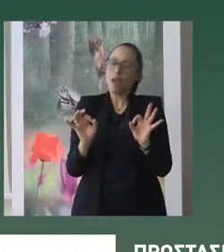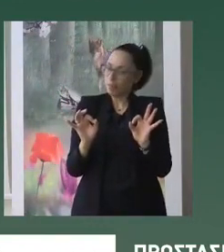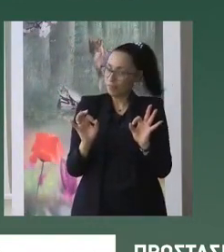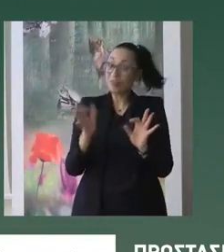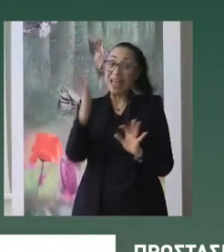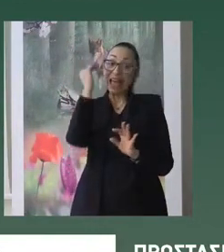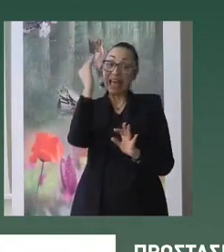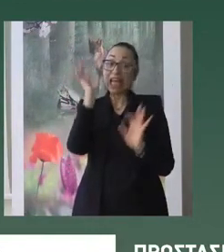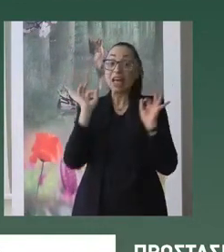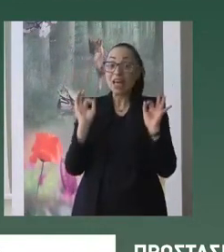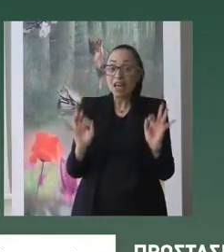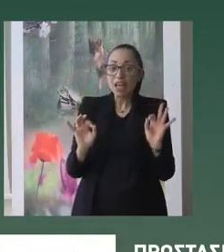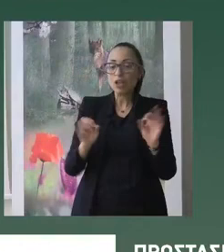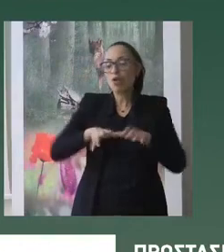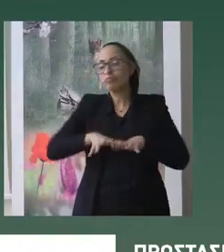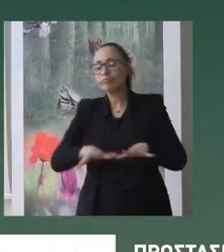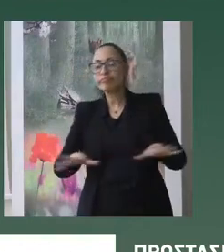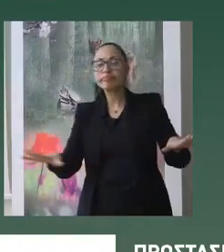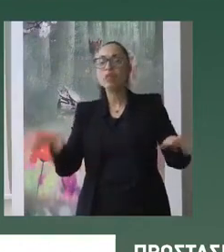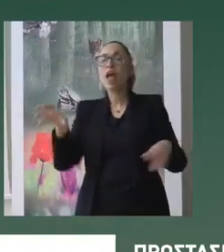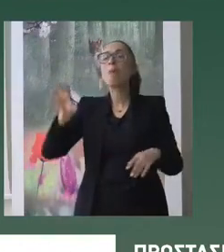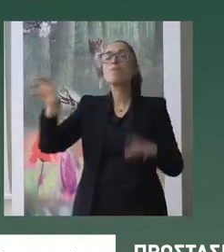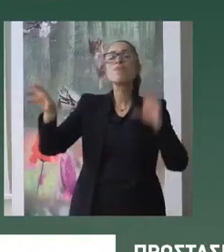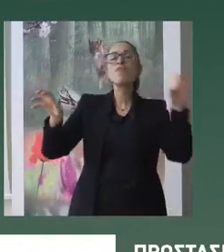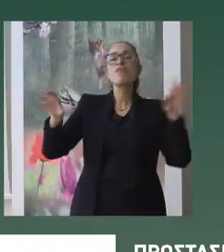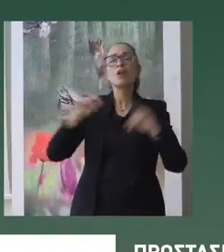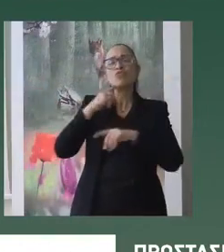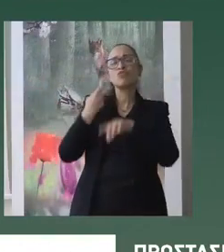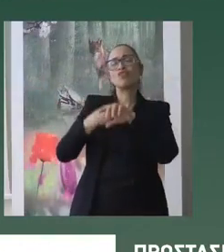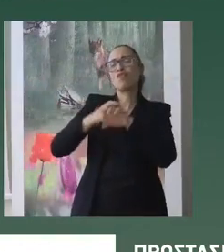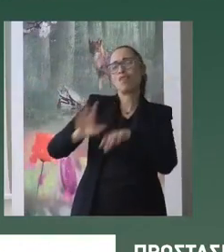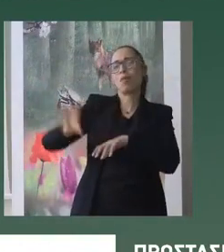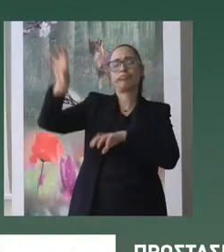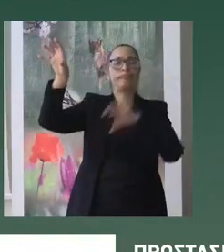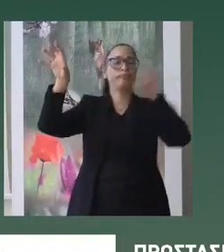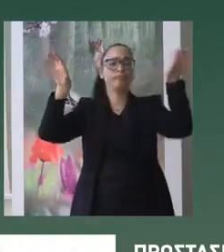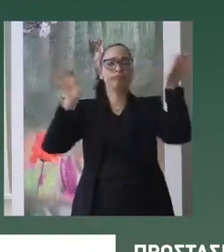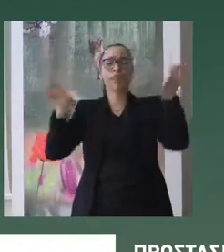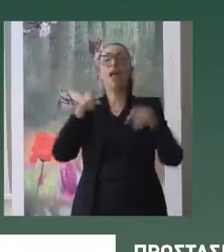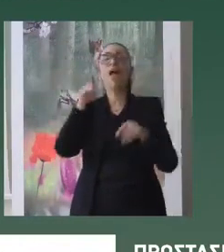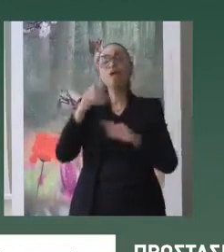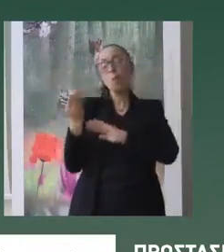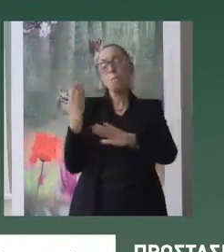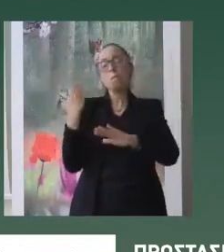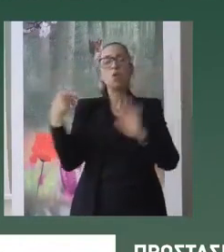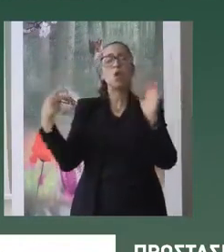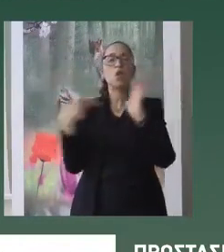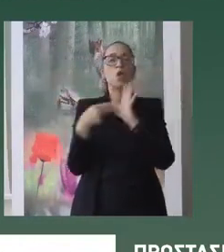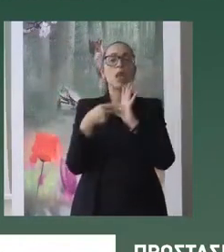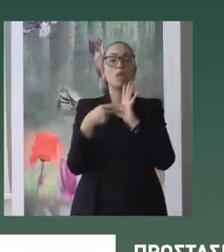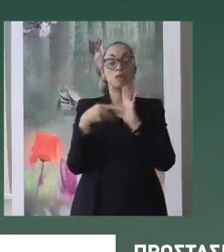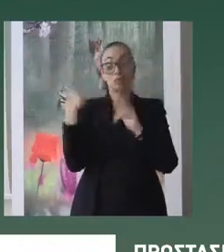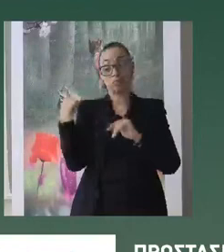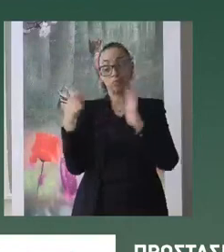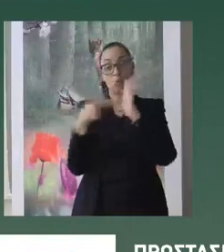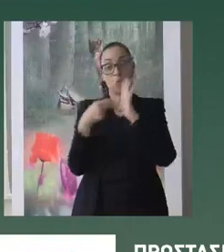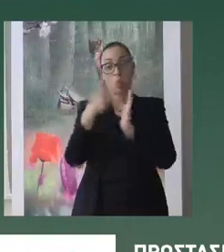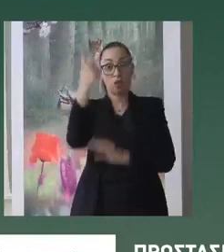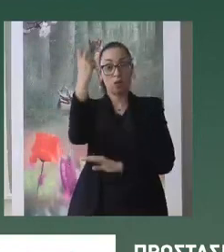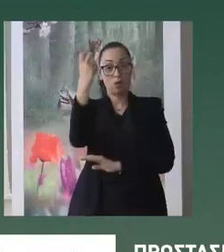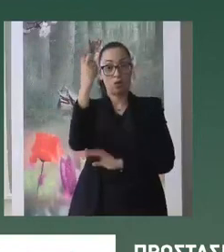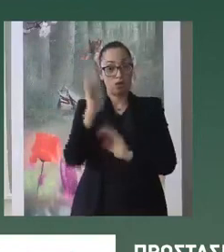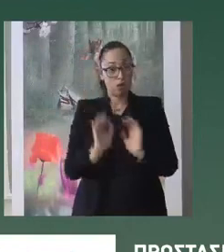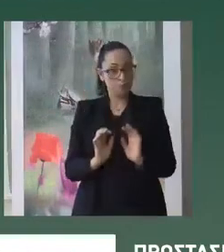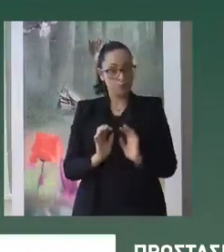Το κίτρινο πόη είναι οι χερσαίες επιφάνειες, δηλαδή το γυμνό έδαφος. Και αυτή είναι η εικόνα του 2020.